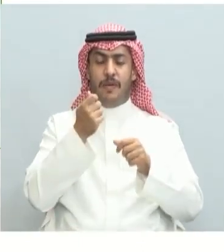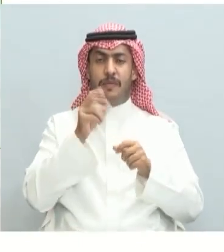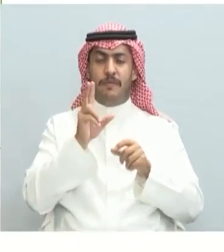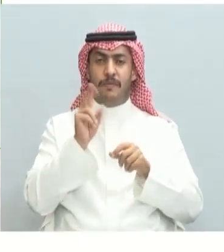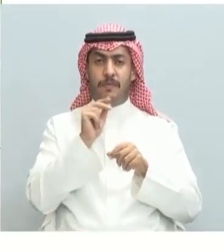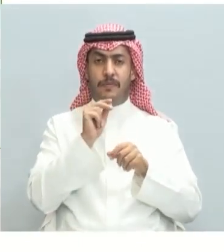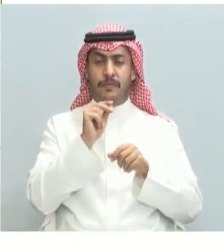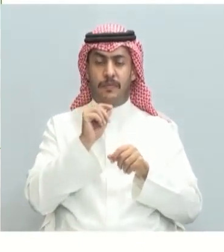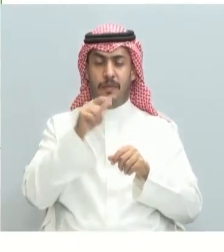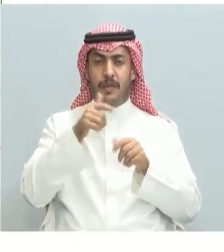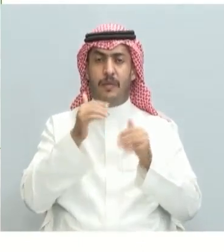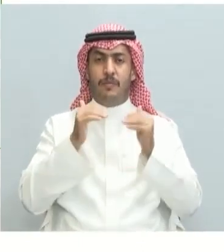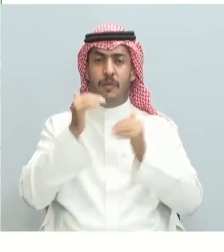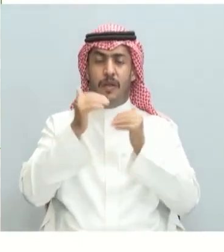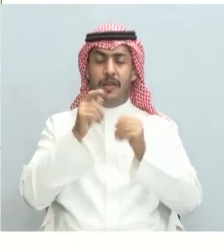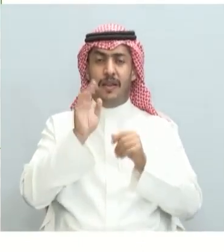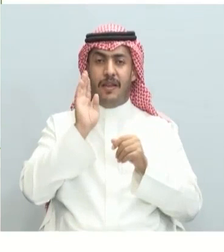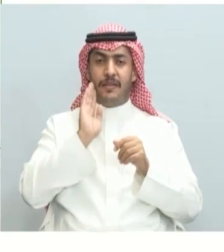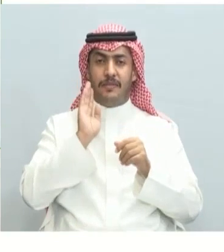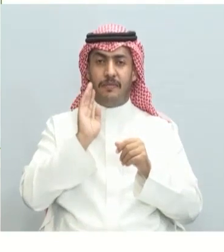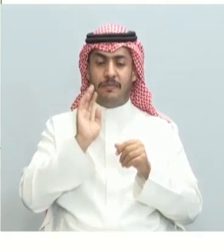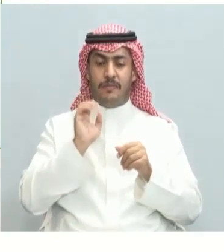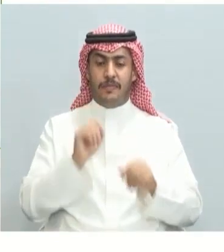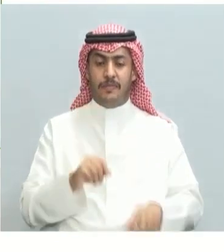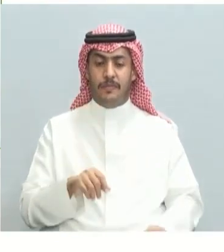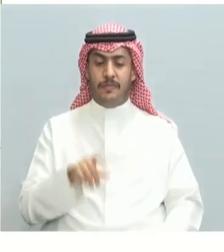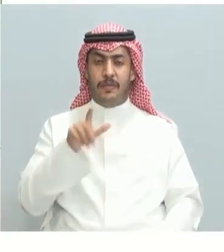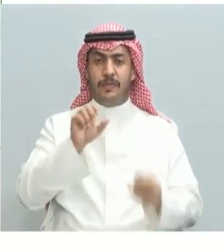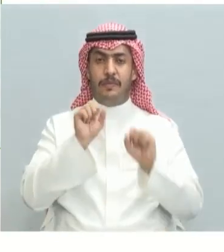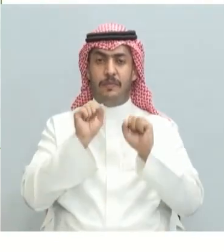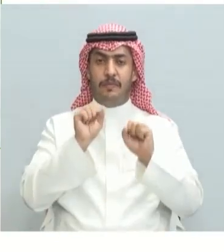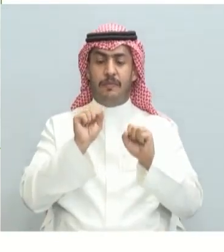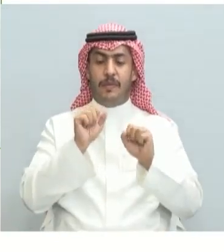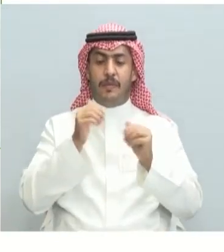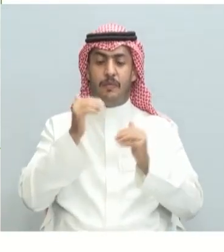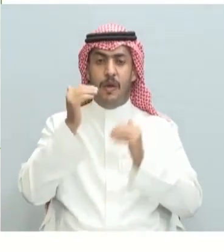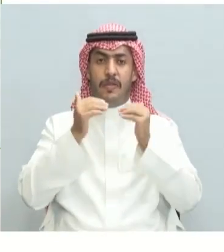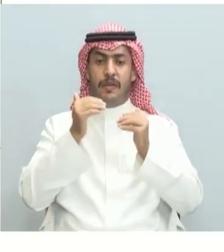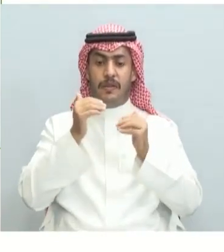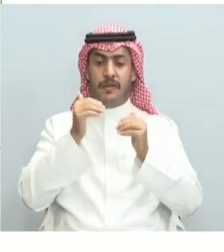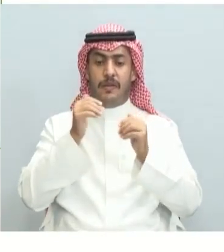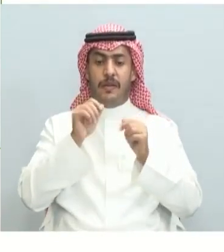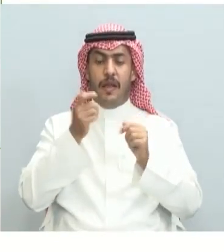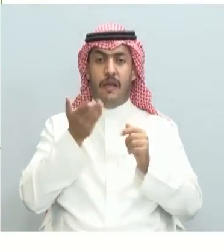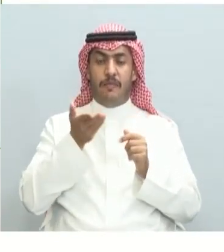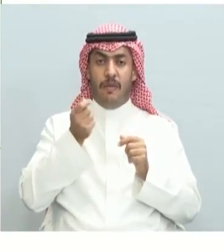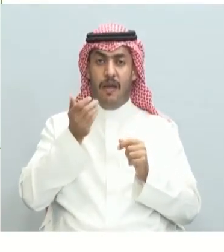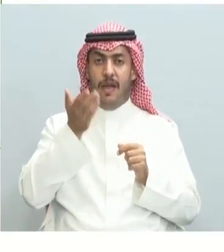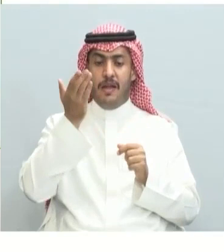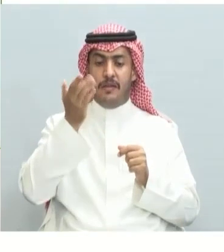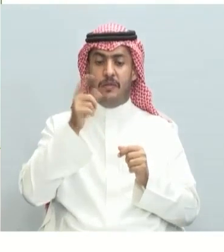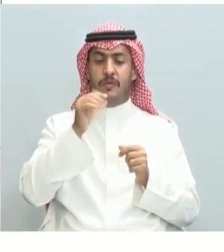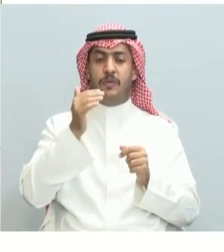كذلك فان معدلات العائد نلاحظ هنا انها تكون معدل العائد يكون عالي